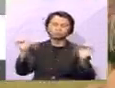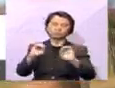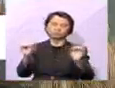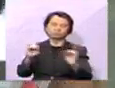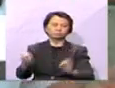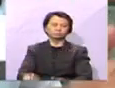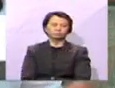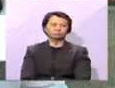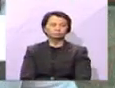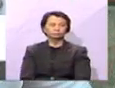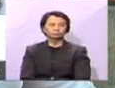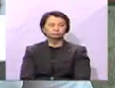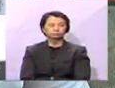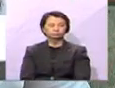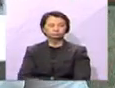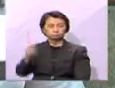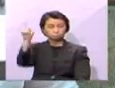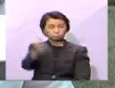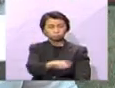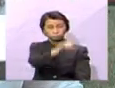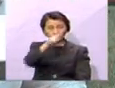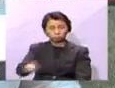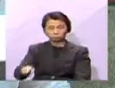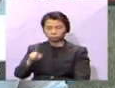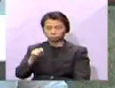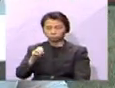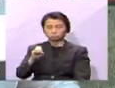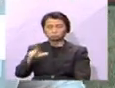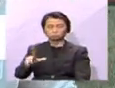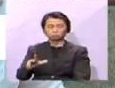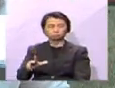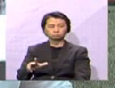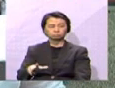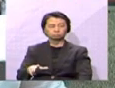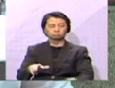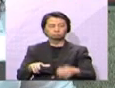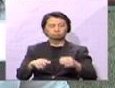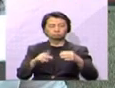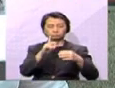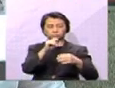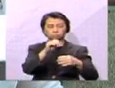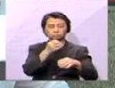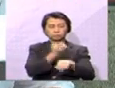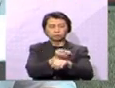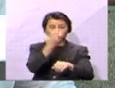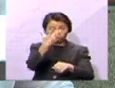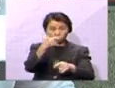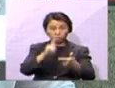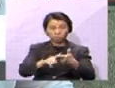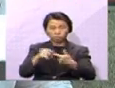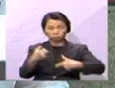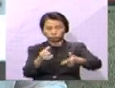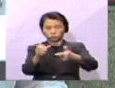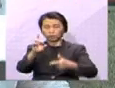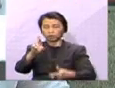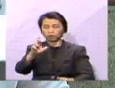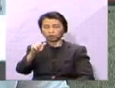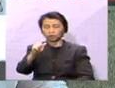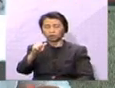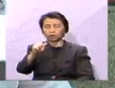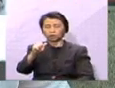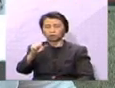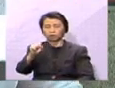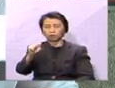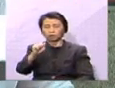dikenakan pemansuhan kutipan tol di empat buah tempat iaitu di plaza tol batu tig dan sungai Rasau di Shah